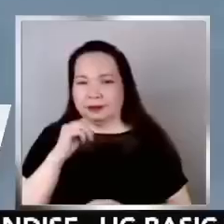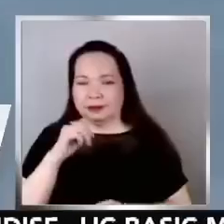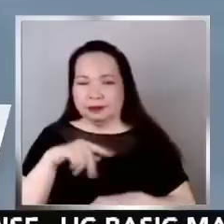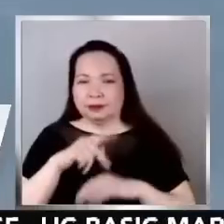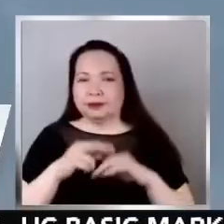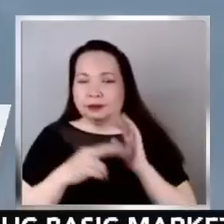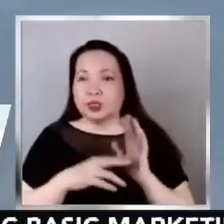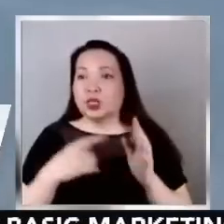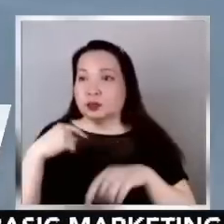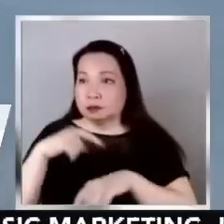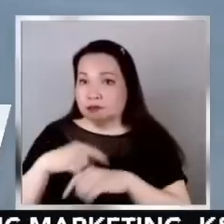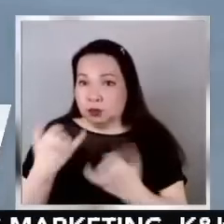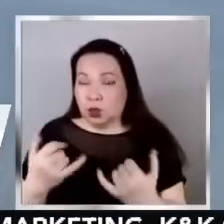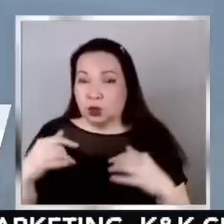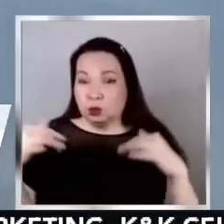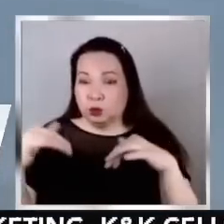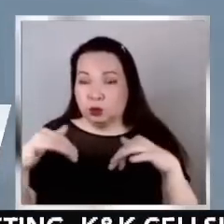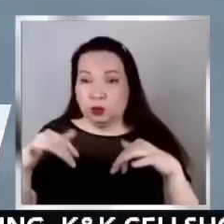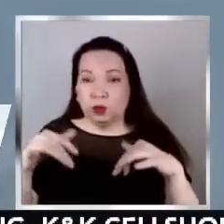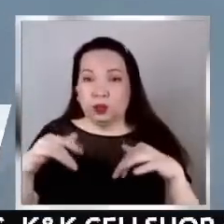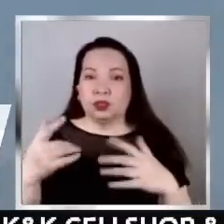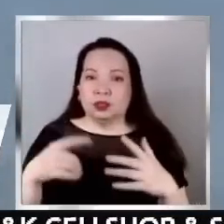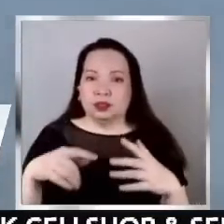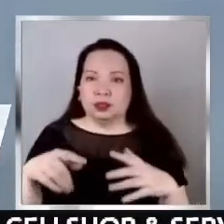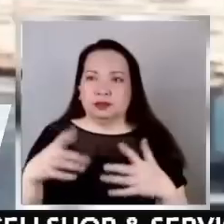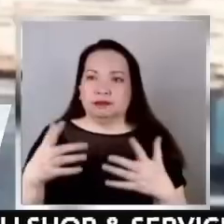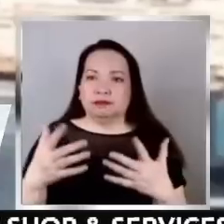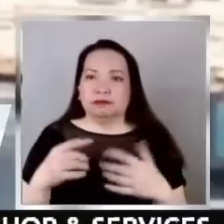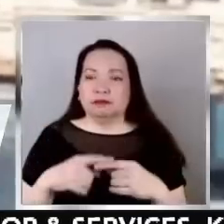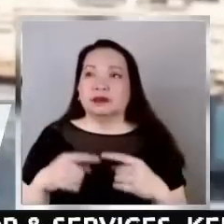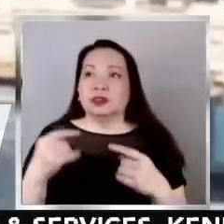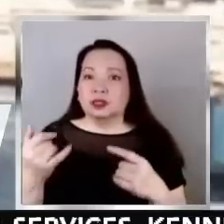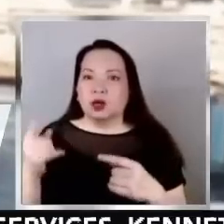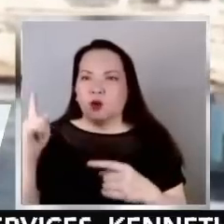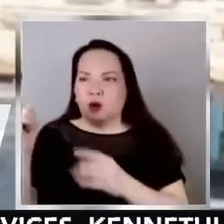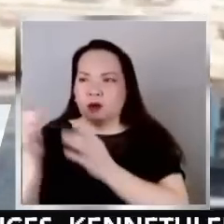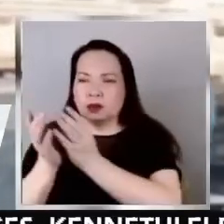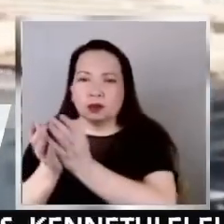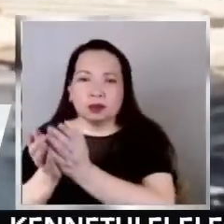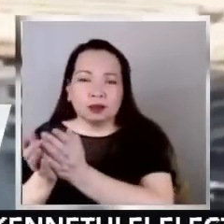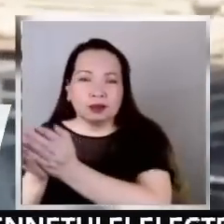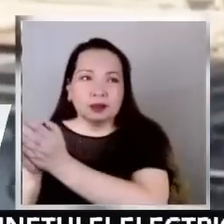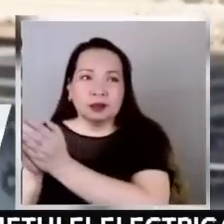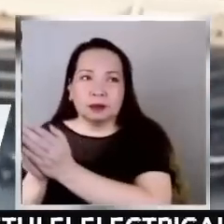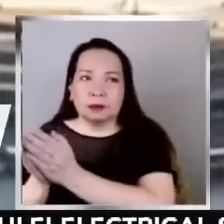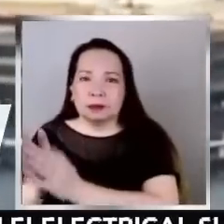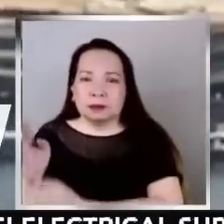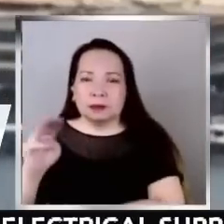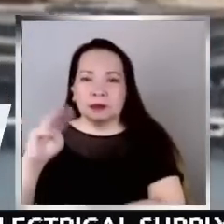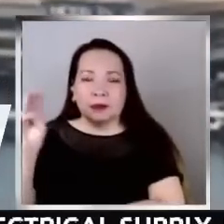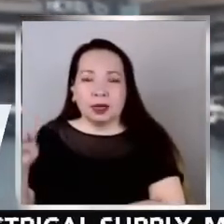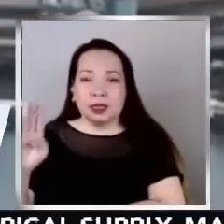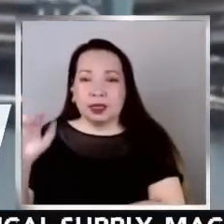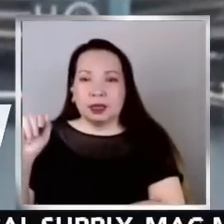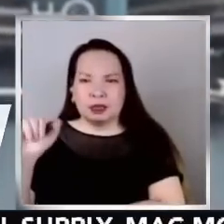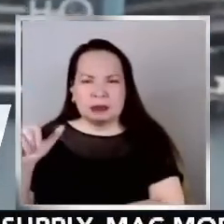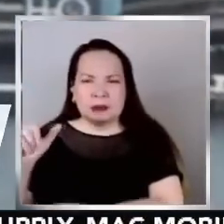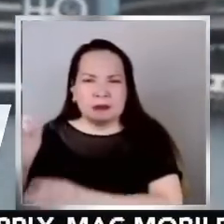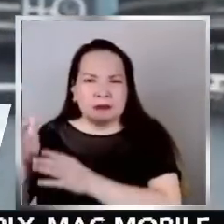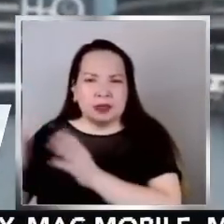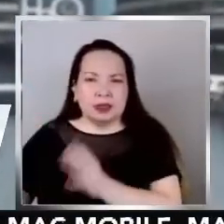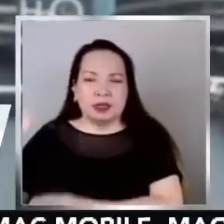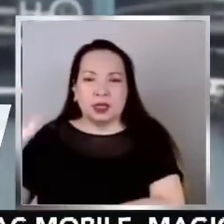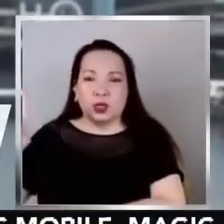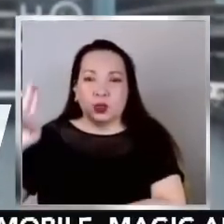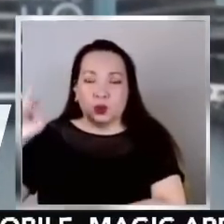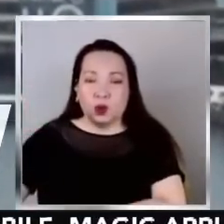Maynila, tiyempo namang paalis na ng Manila Bay ang isa sa pinakamalaking amphibious assault ship ng U.S. Navy,